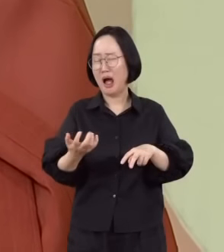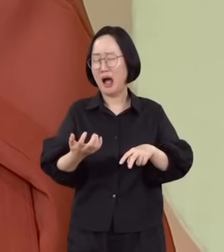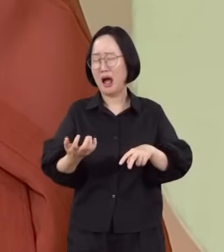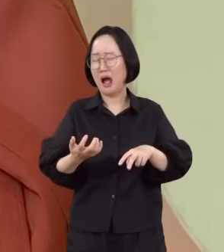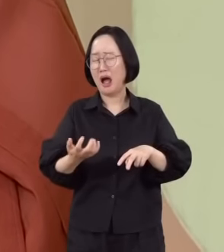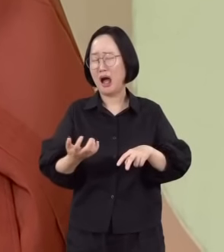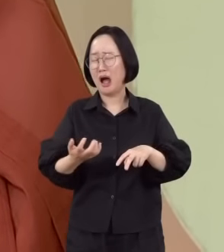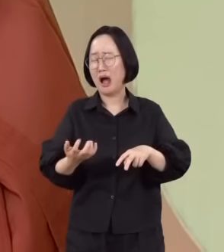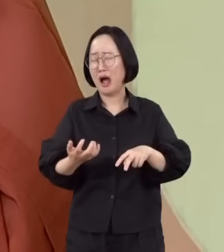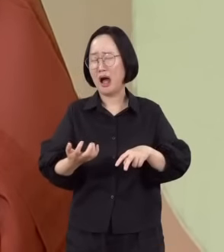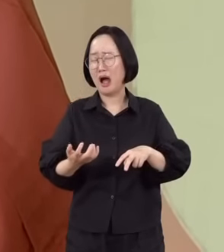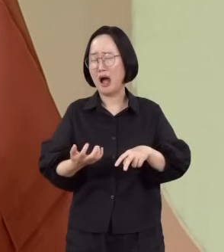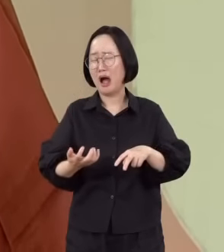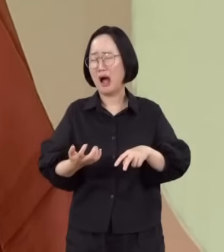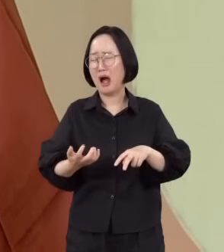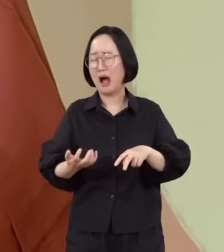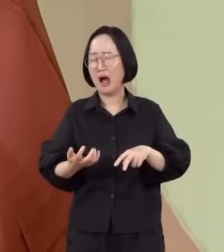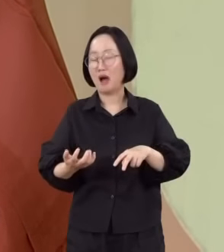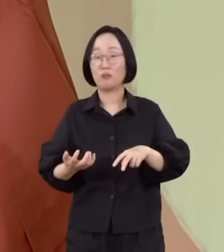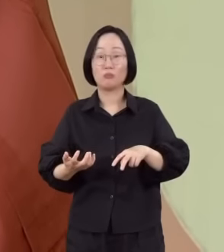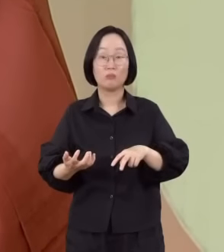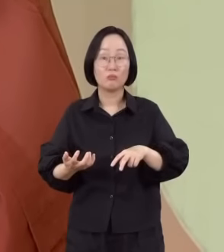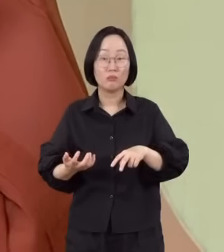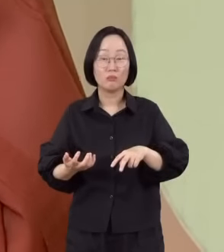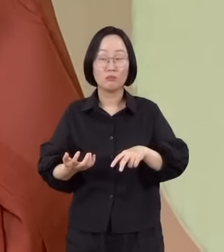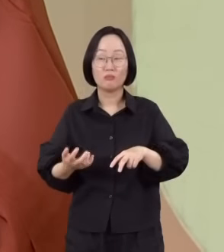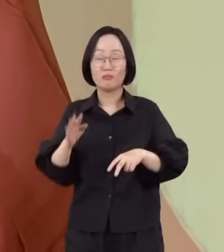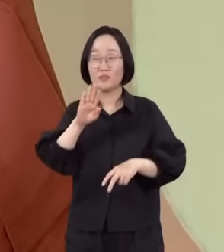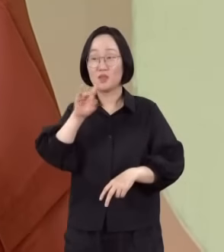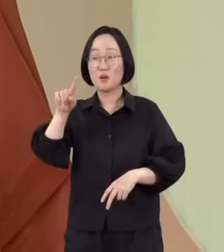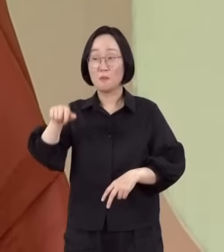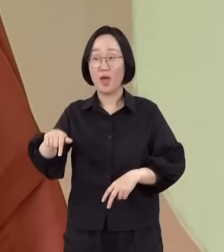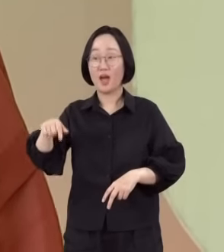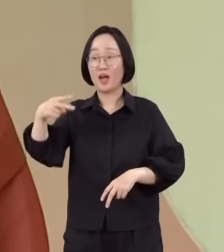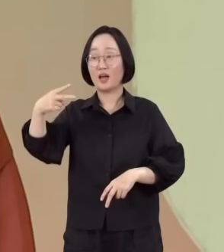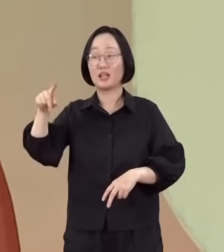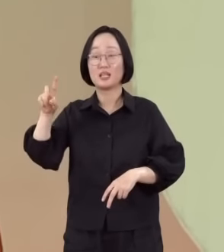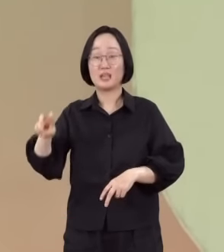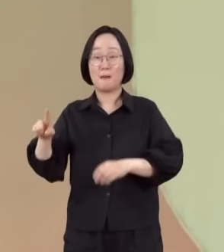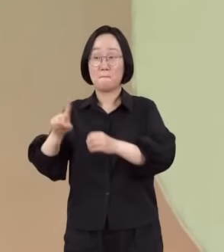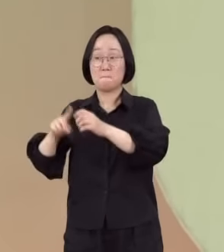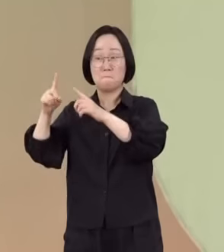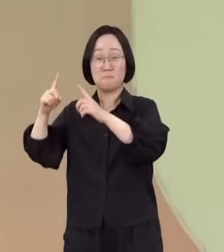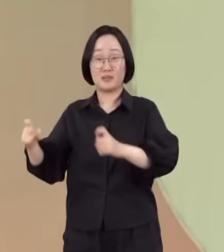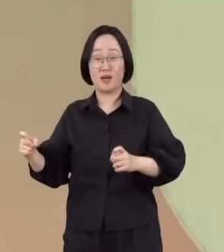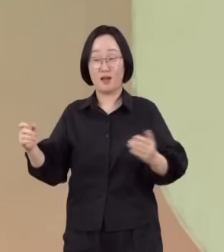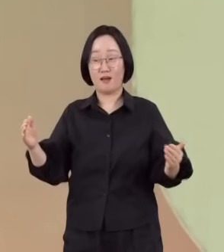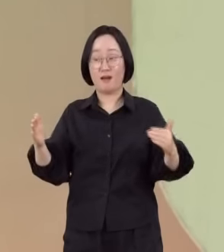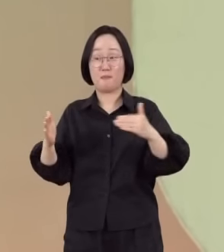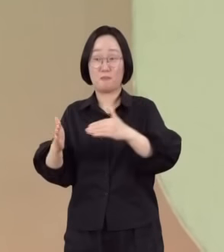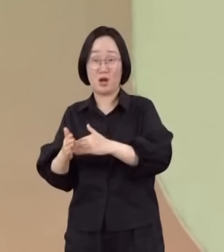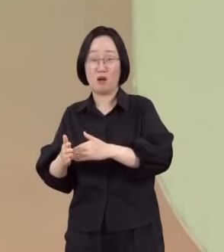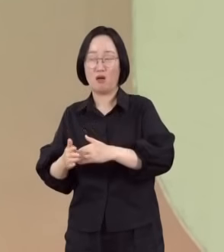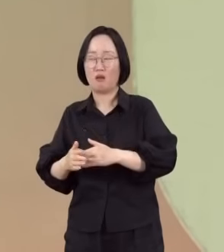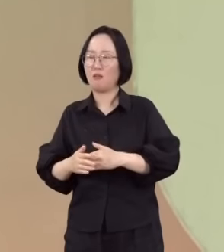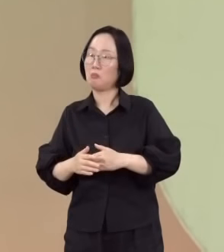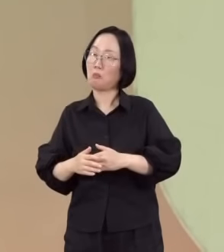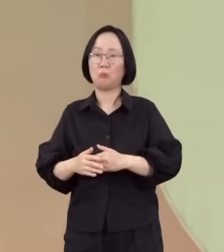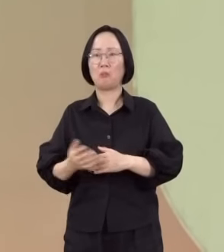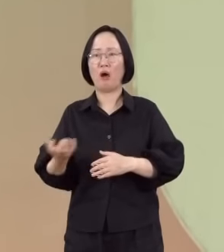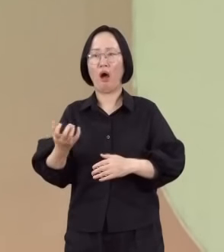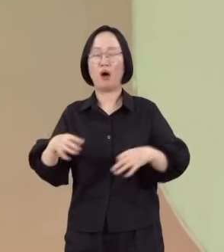다리를 부등켜 안고 막 막 우는 심정으로 막 다리를 끌고 내려왔는데 하산하자 언제